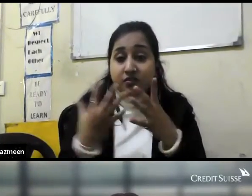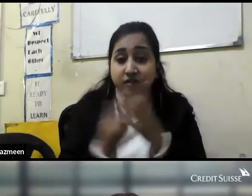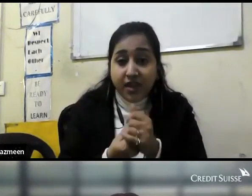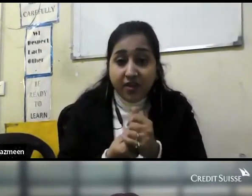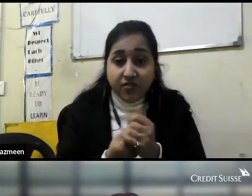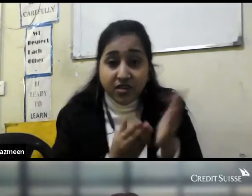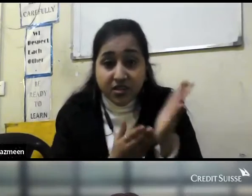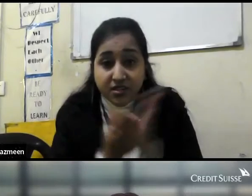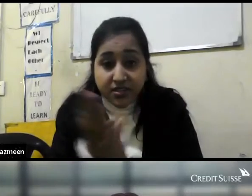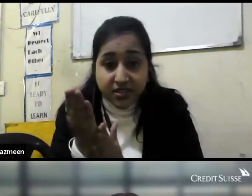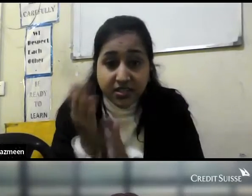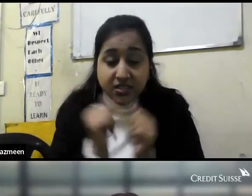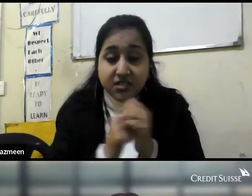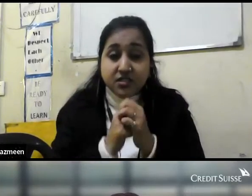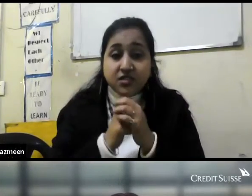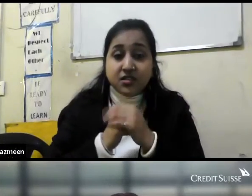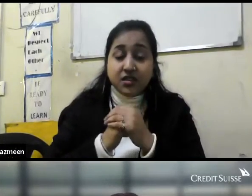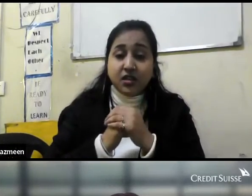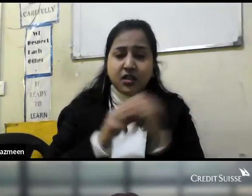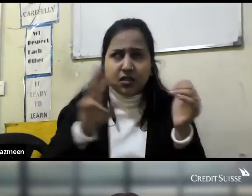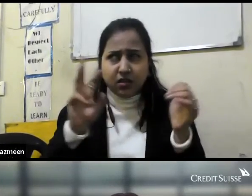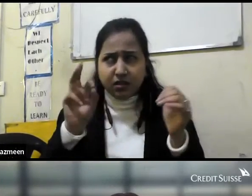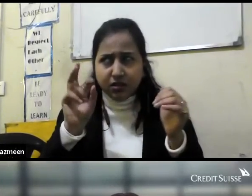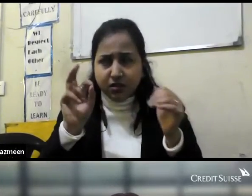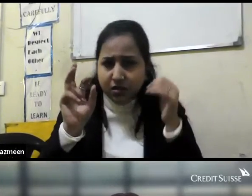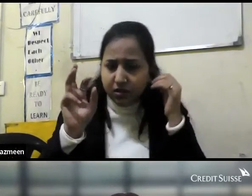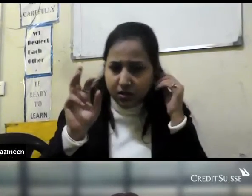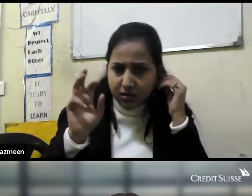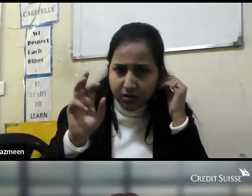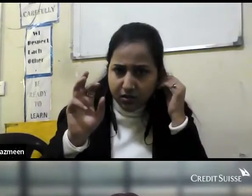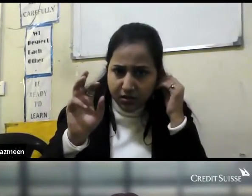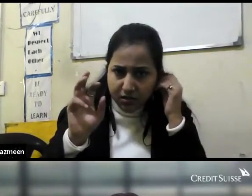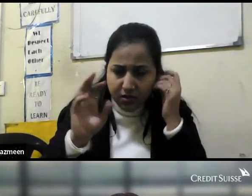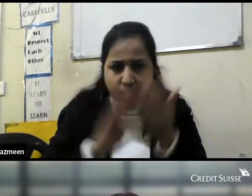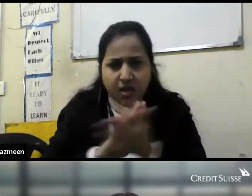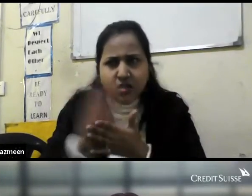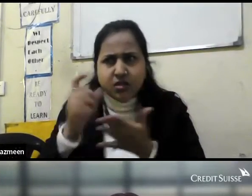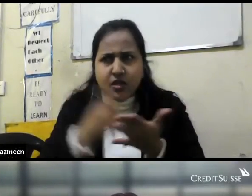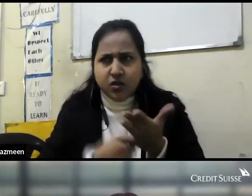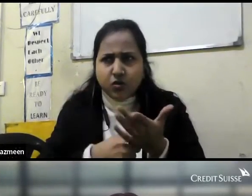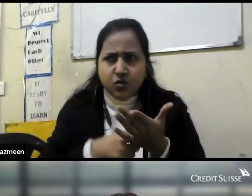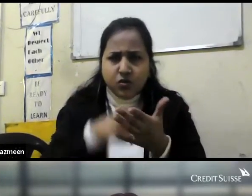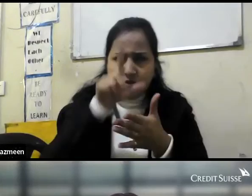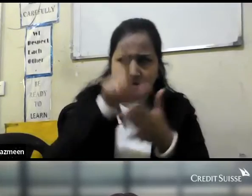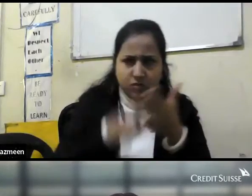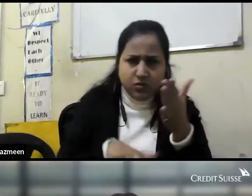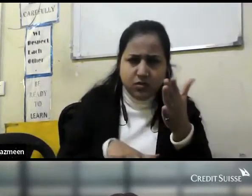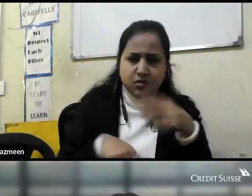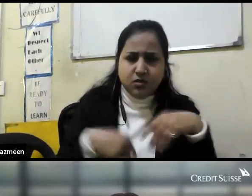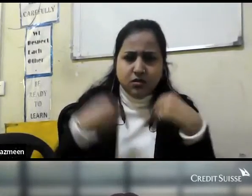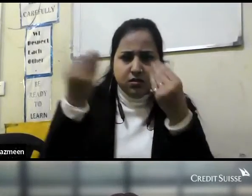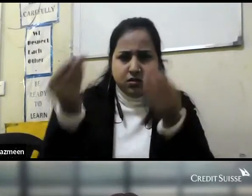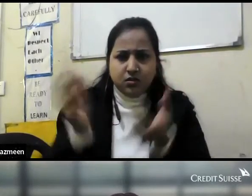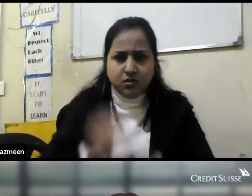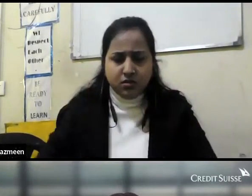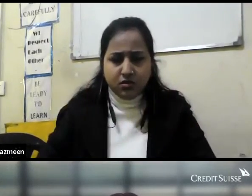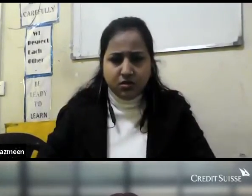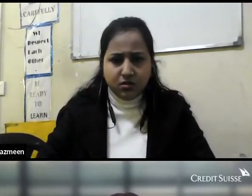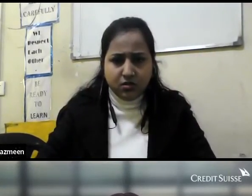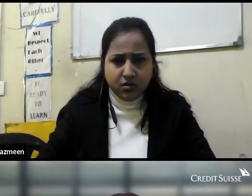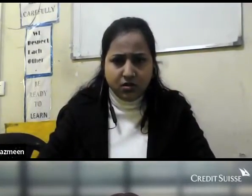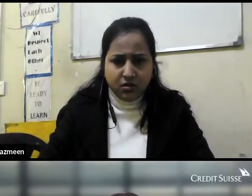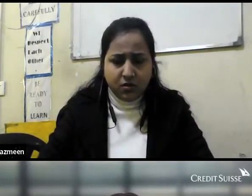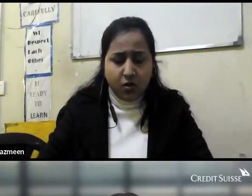got given us 30 odd this thing, HR को list दिया है हमने. We are working on that. Likewise, each of the